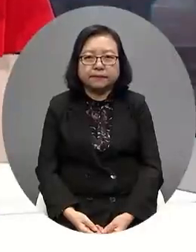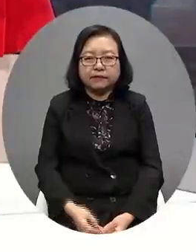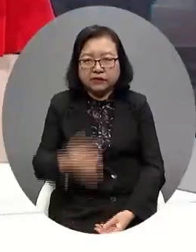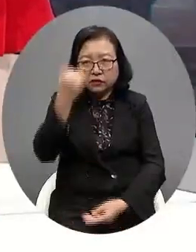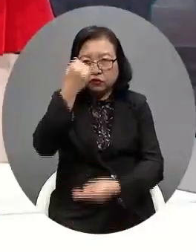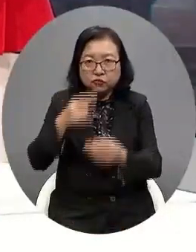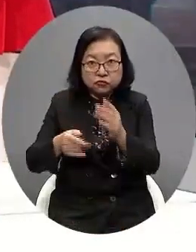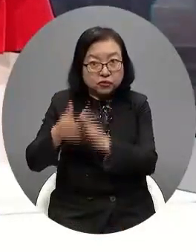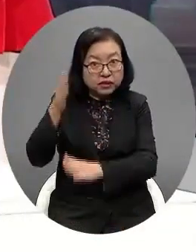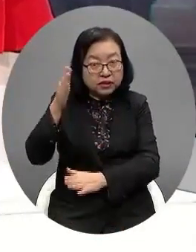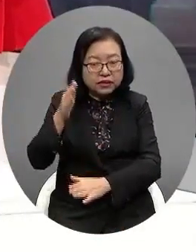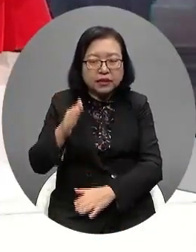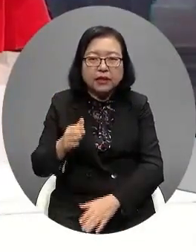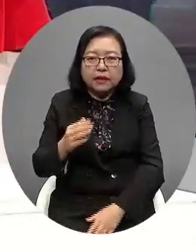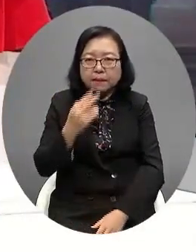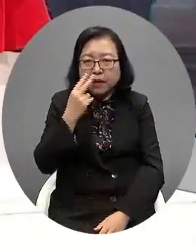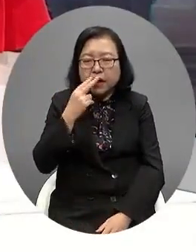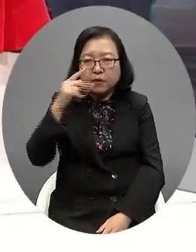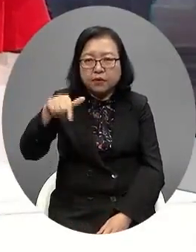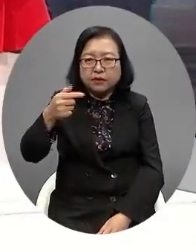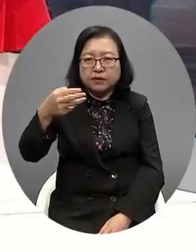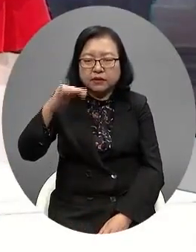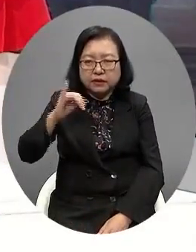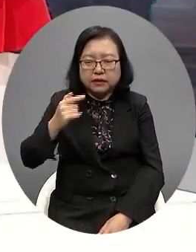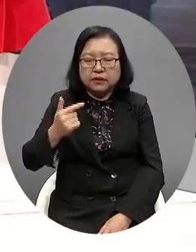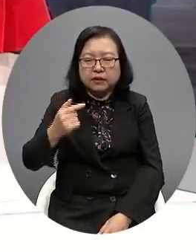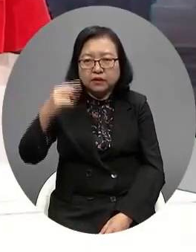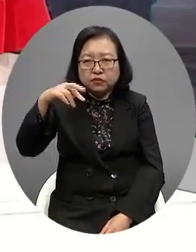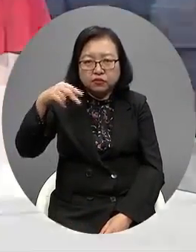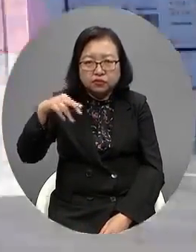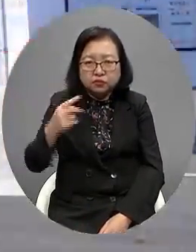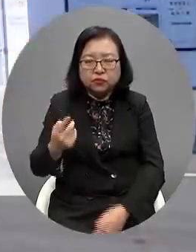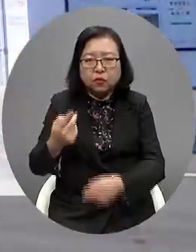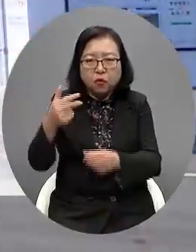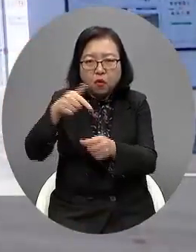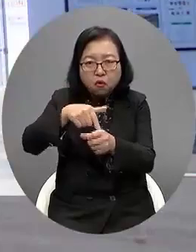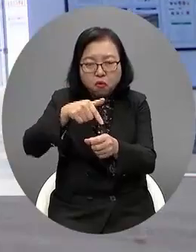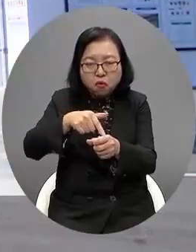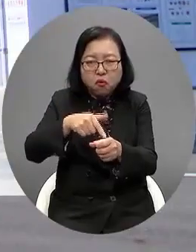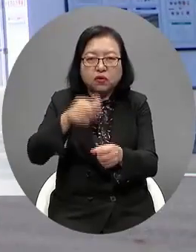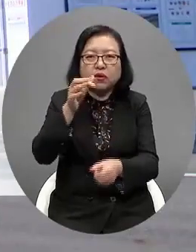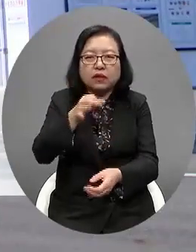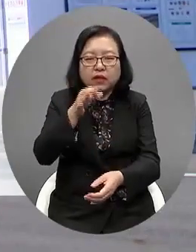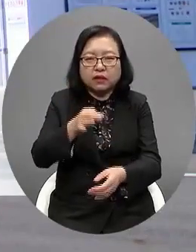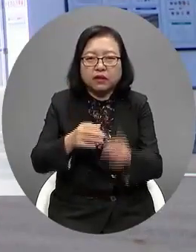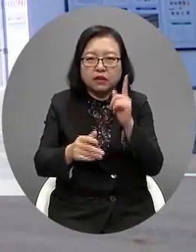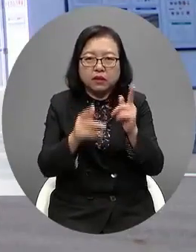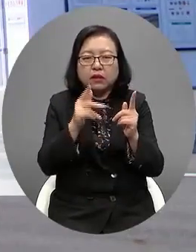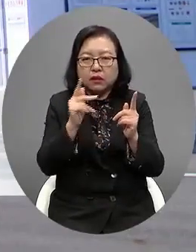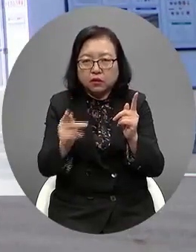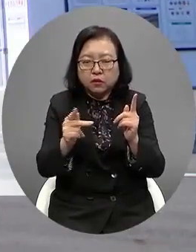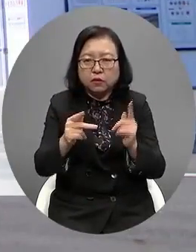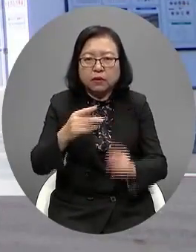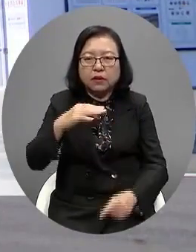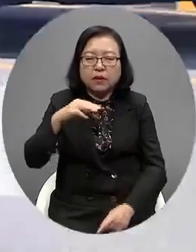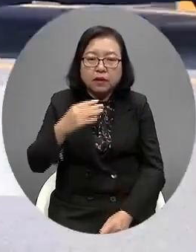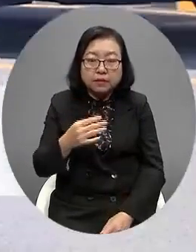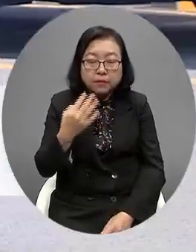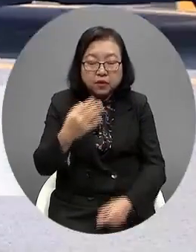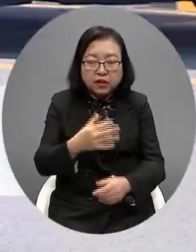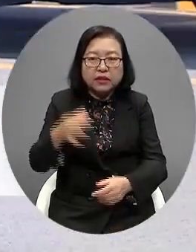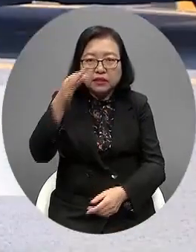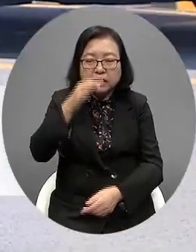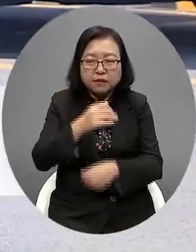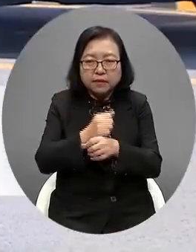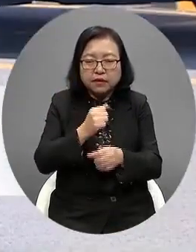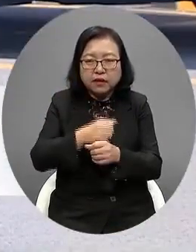충주시가 바이오그린 수소 충전소 판매 가격을 1kg 8400원으로 인상합니다 충주시는